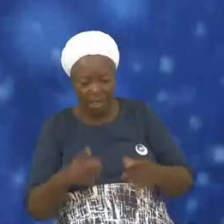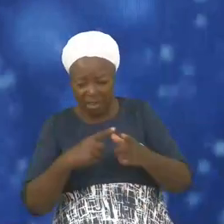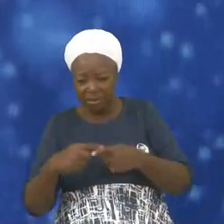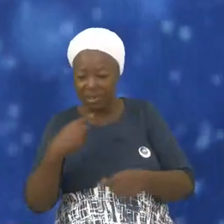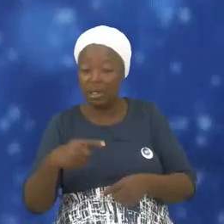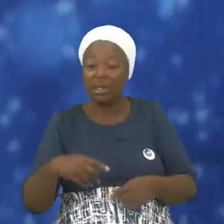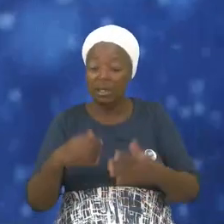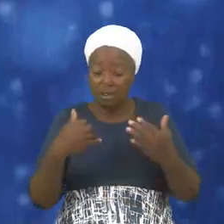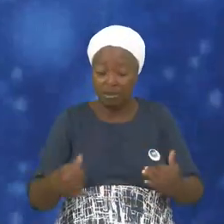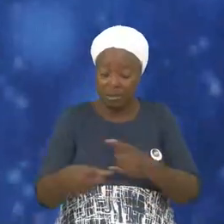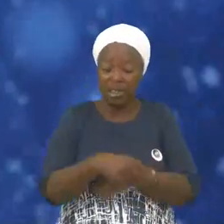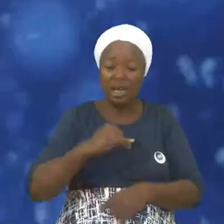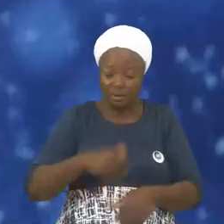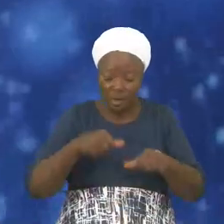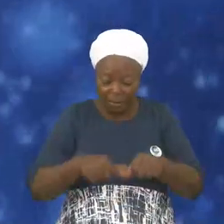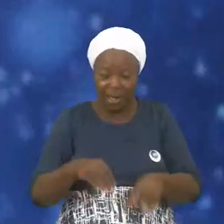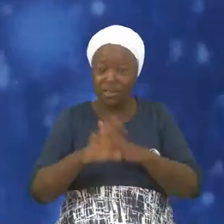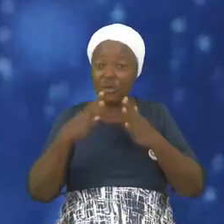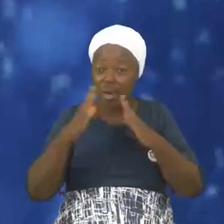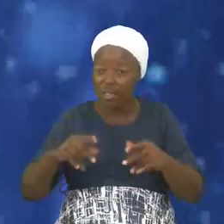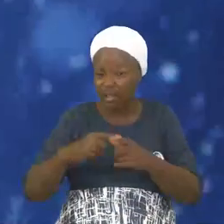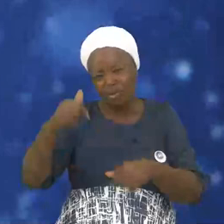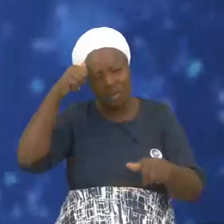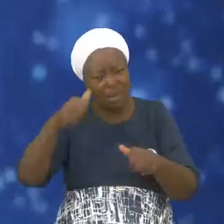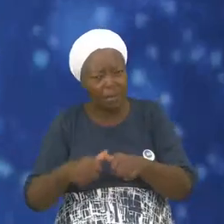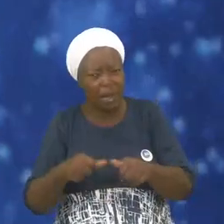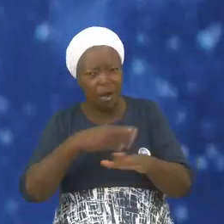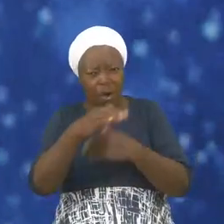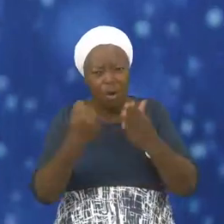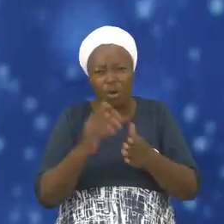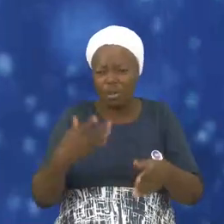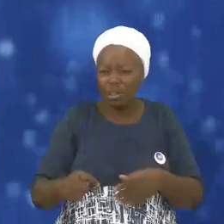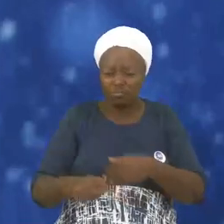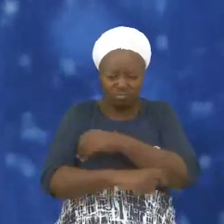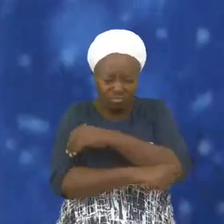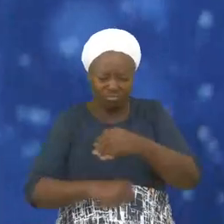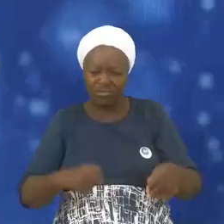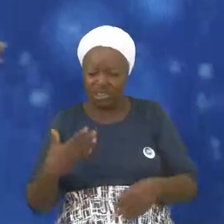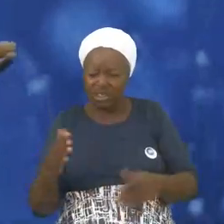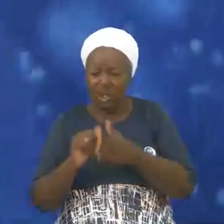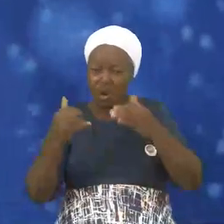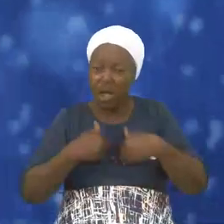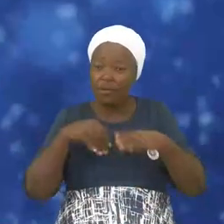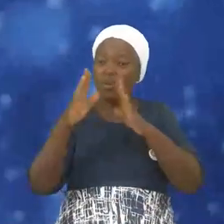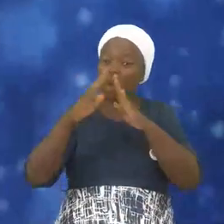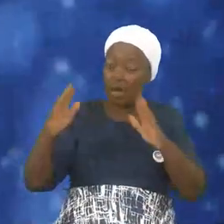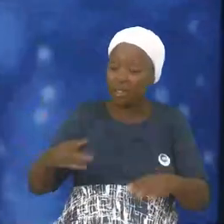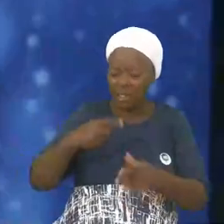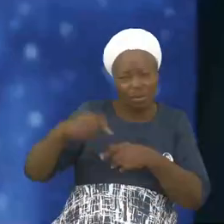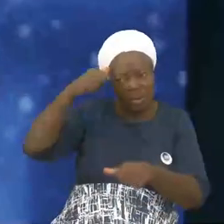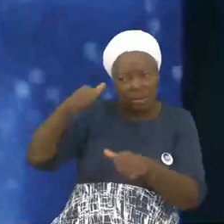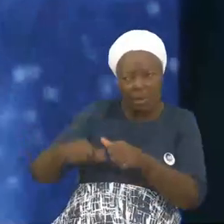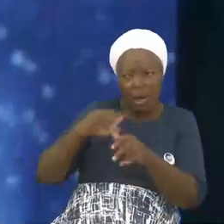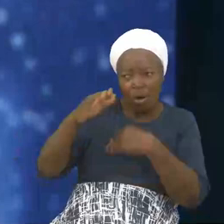ce qu'il dit. Et tu dois descendre. Et il dit aujourd'hui, il faut que je loge chez toi. Et tu te rappelles